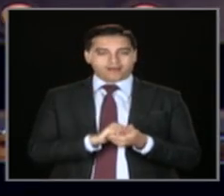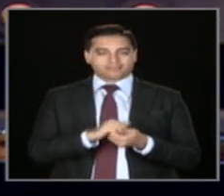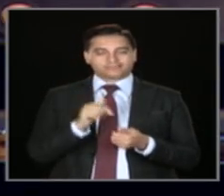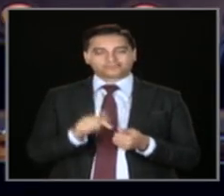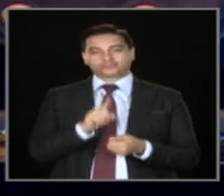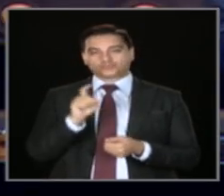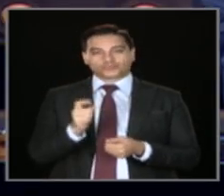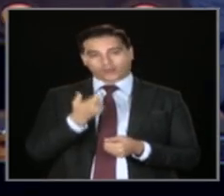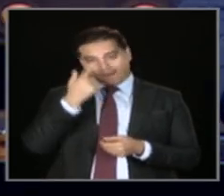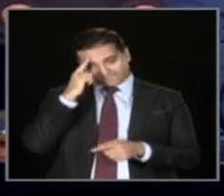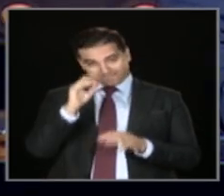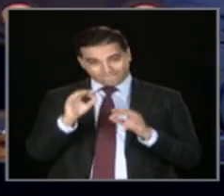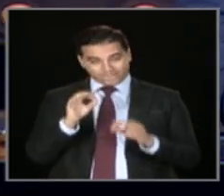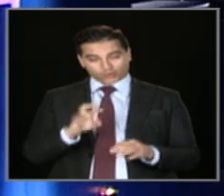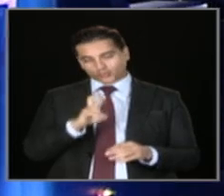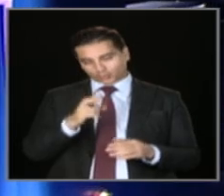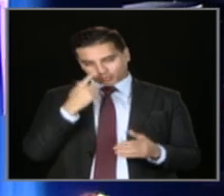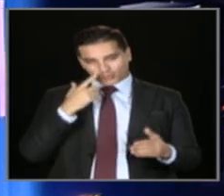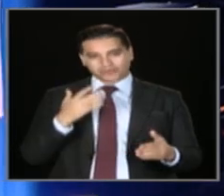سرعة البديهة والسؤال هو